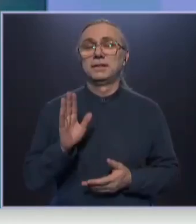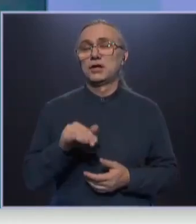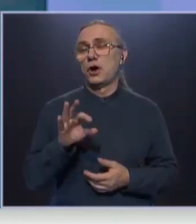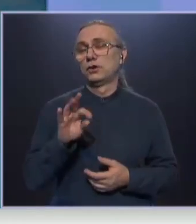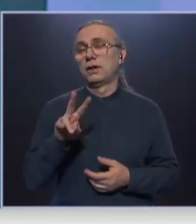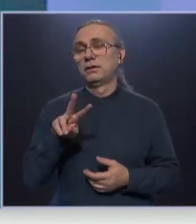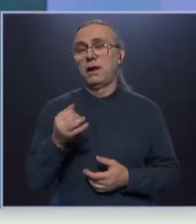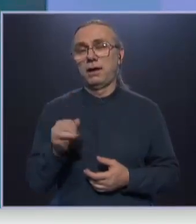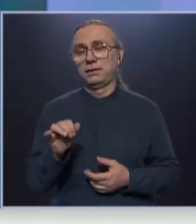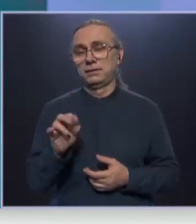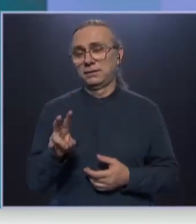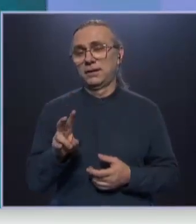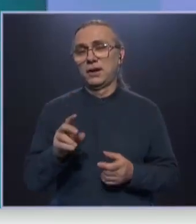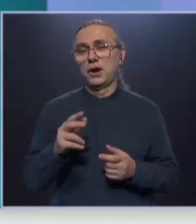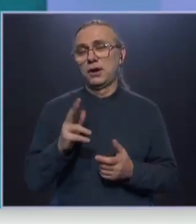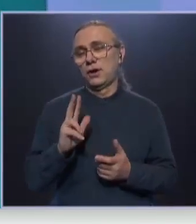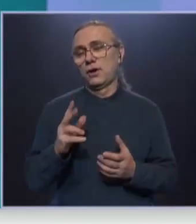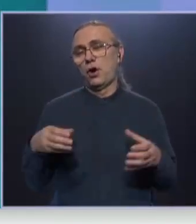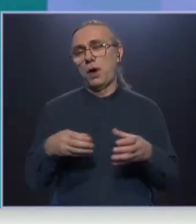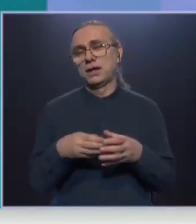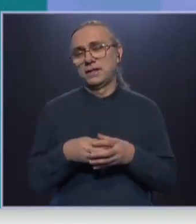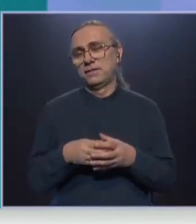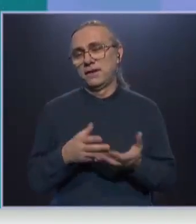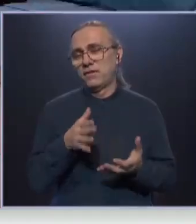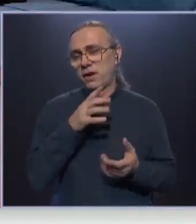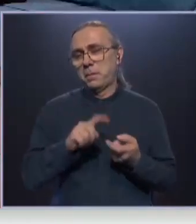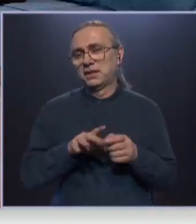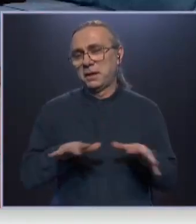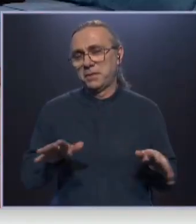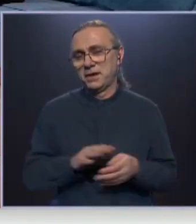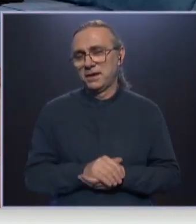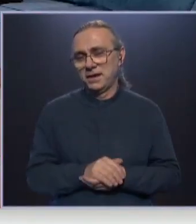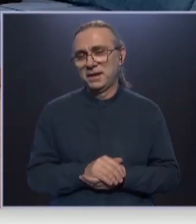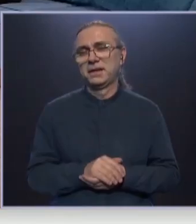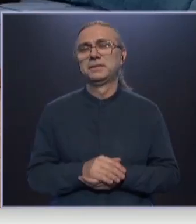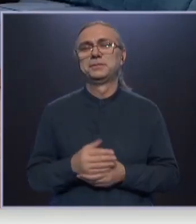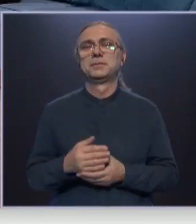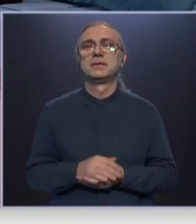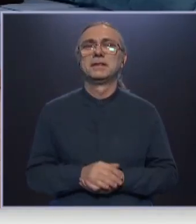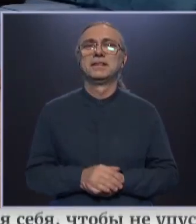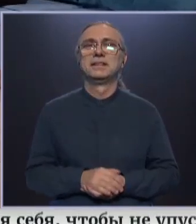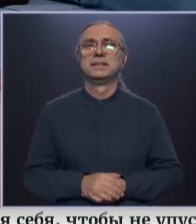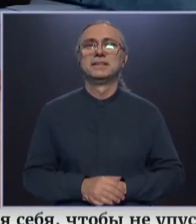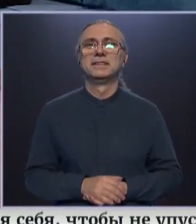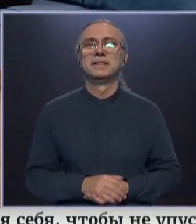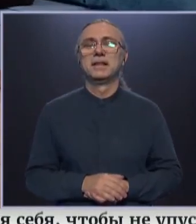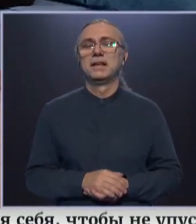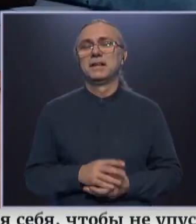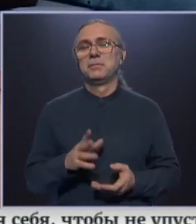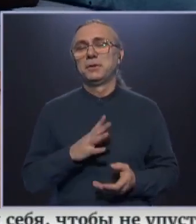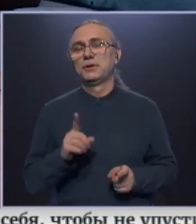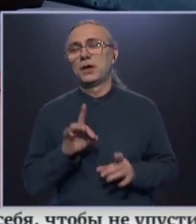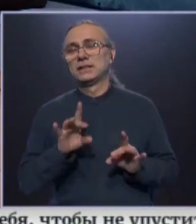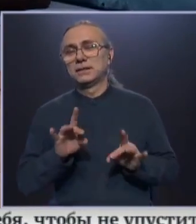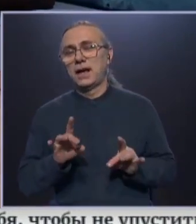общем-то, было что рассказать и вспомнить. И никто не мог ничего вспомнить, да. Было что рассказать, никто не мог ничего